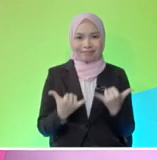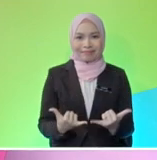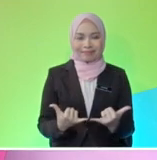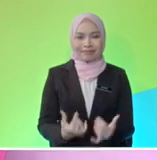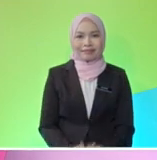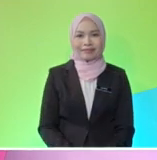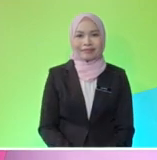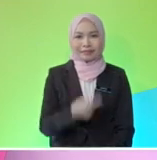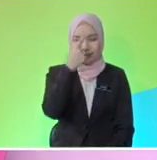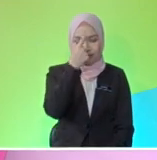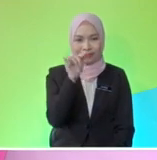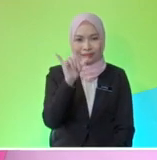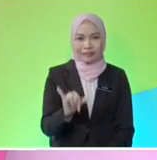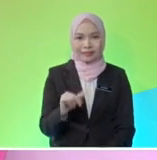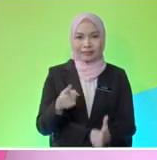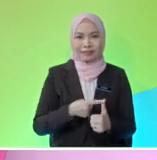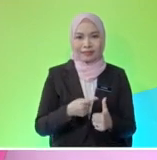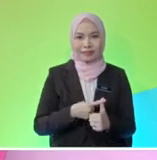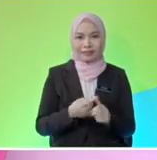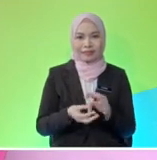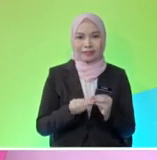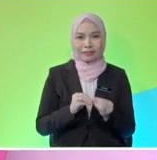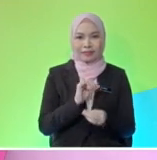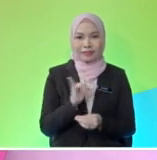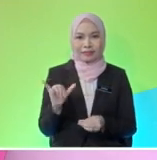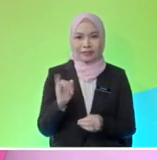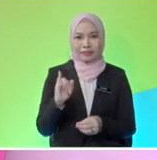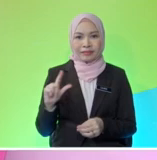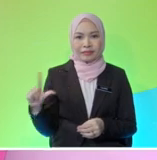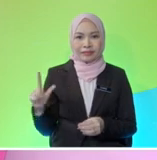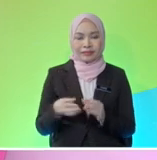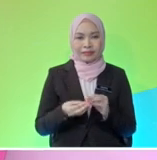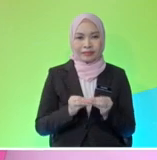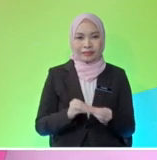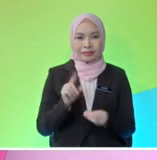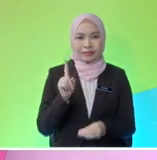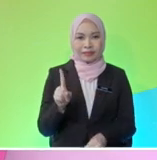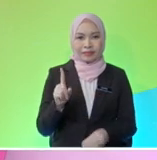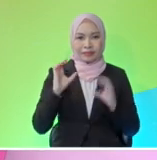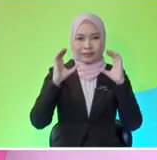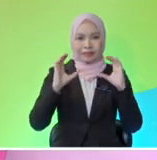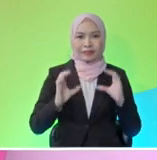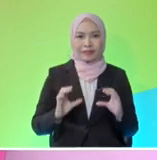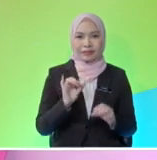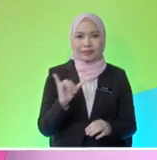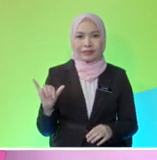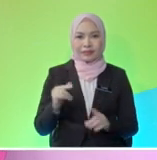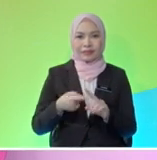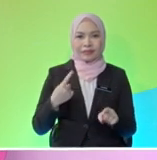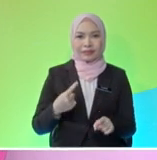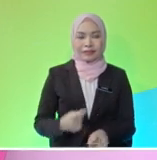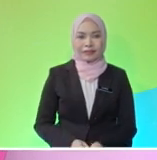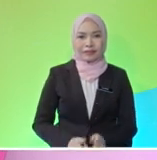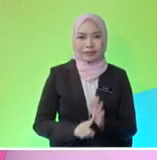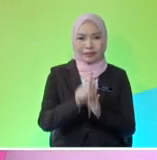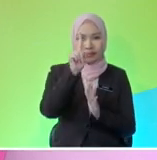yang pertama ni, nombornya ialah nombor 1. Caranya ialah daripada atas. Ya, main tengok